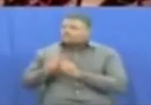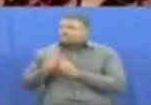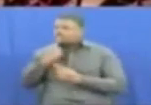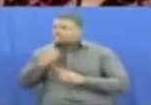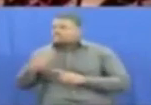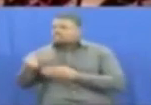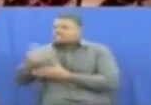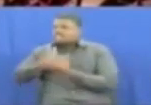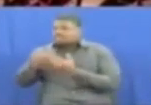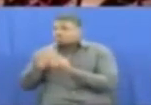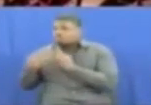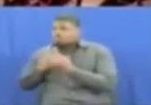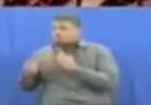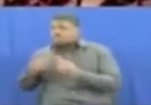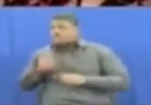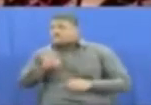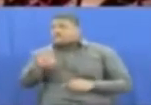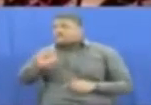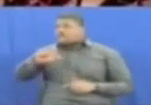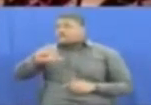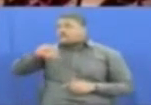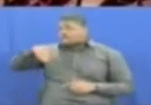sehemu ambapo amezungumza Halima,